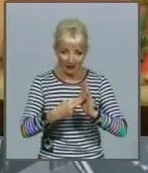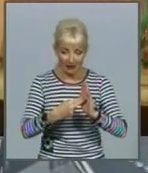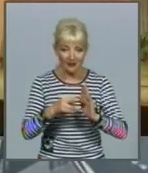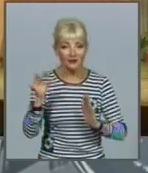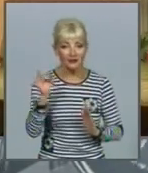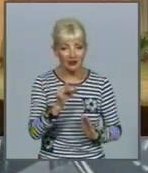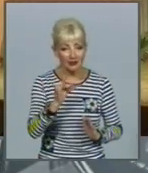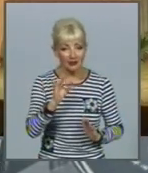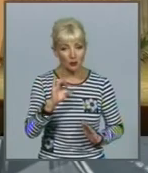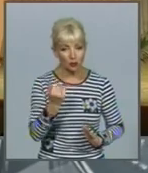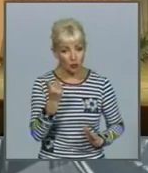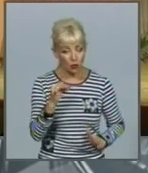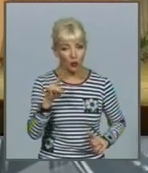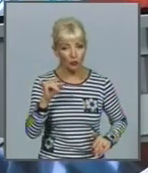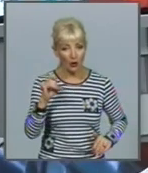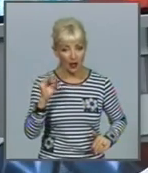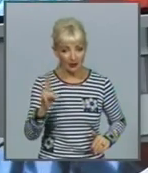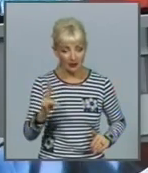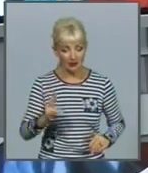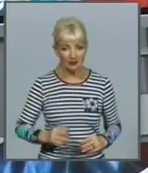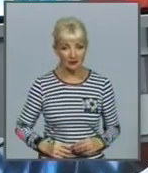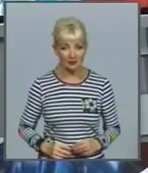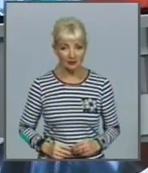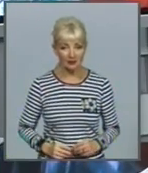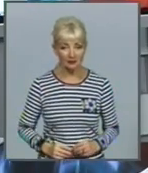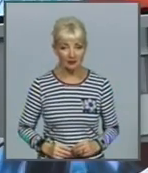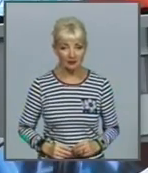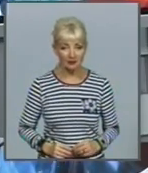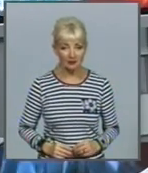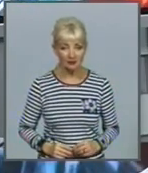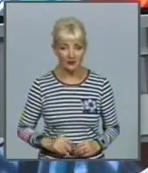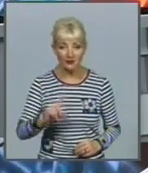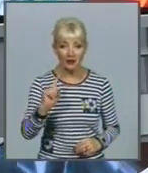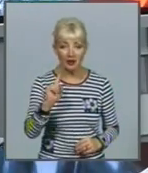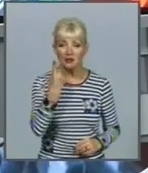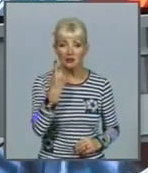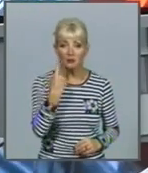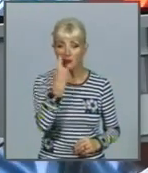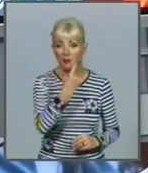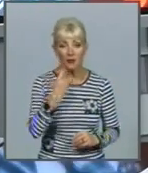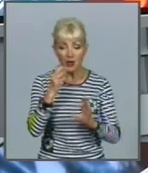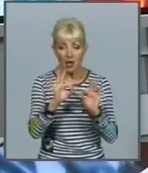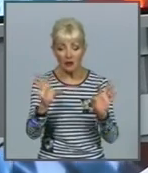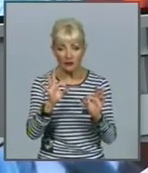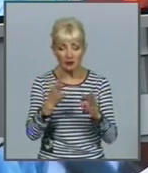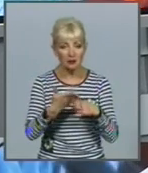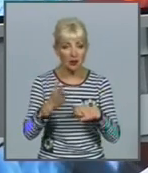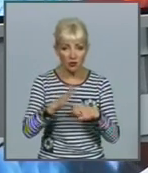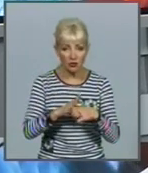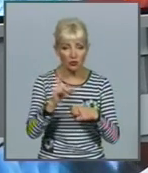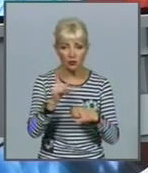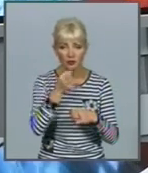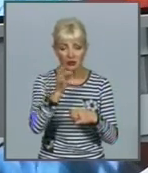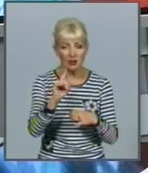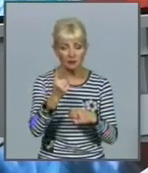Луханін, Харківські звістя. З перших вуст про найгостріше, щоб сформувати план першочергових заходів.